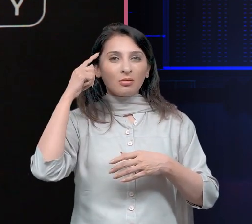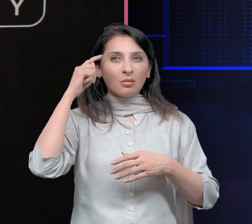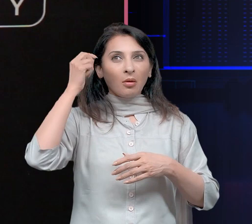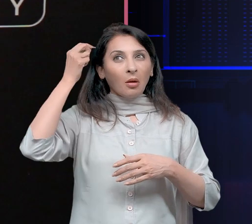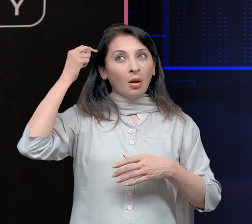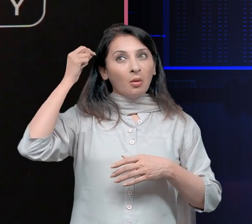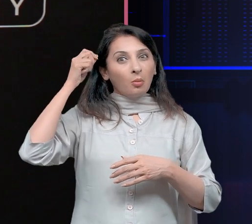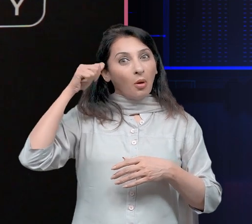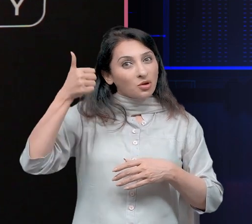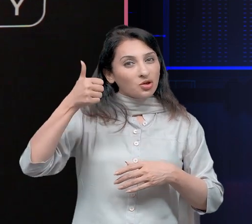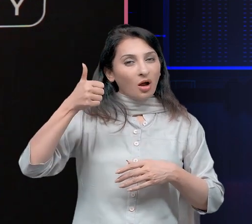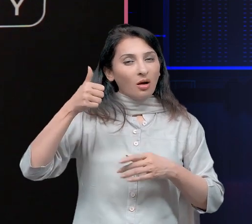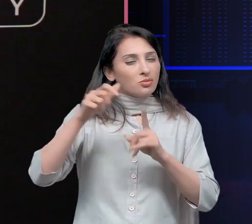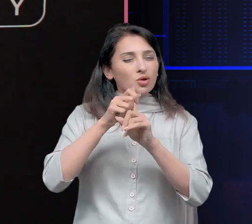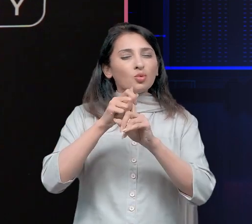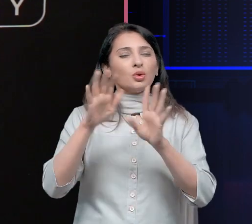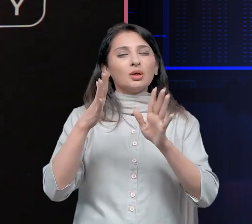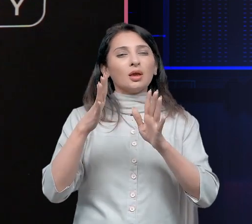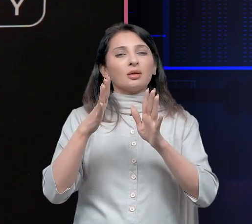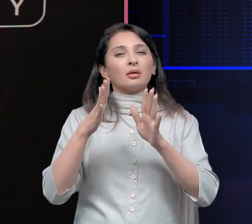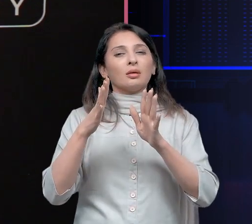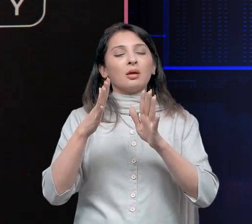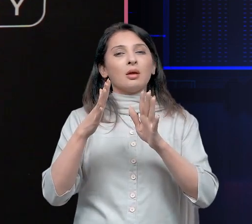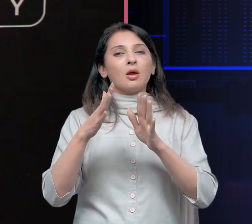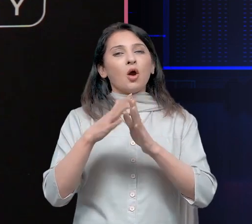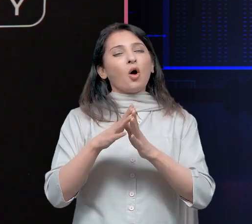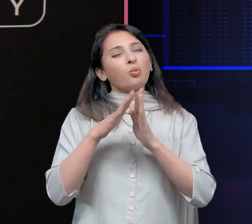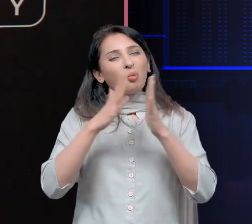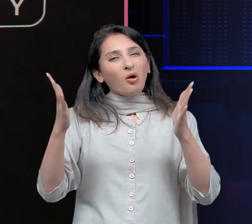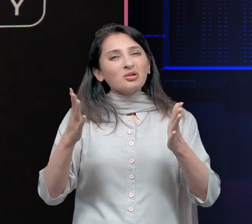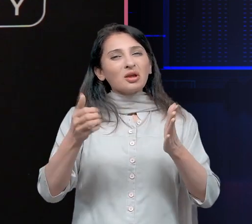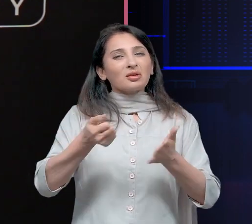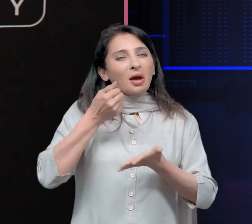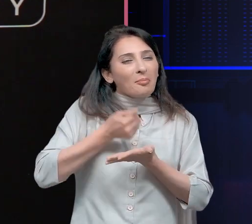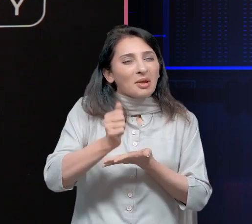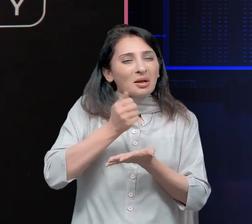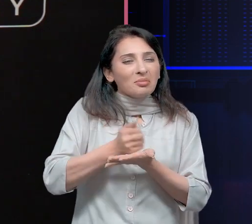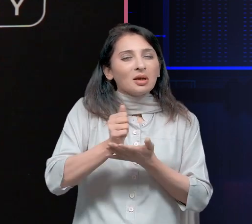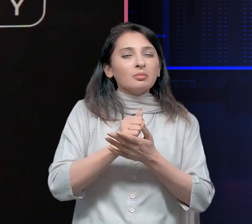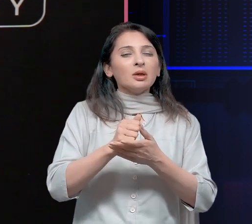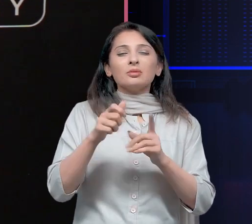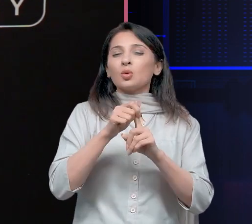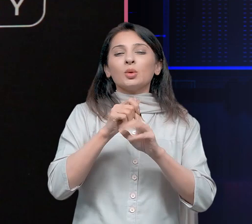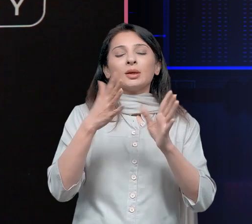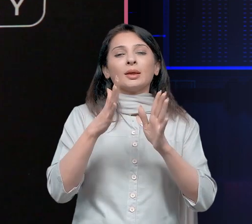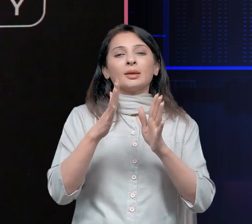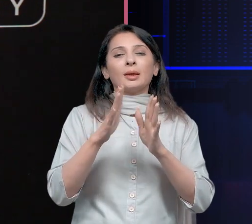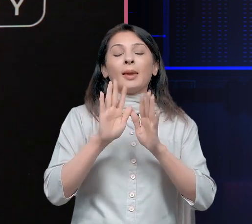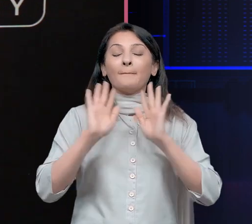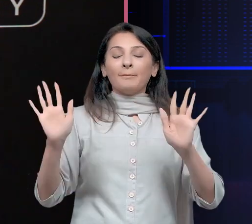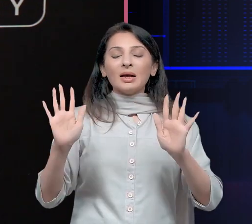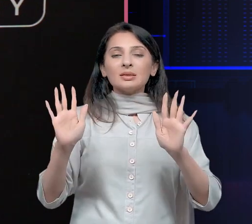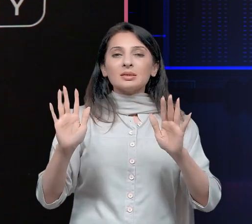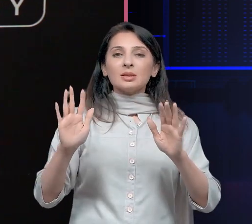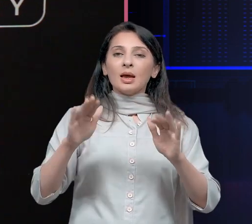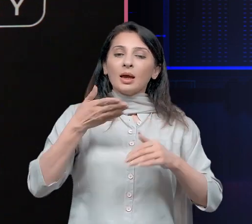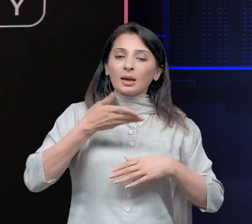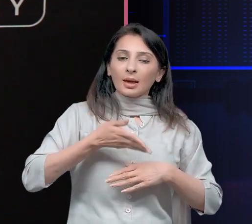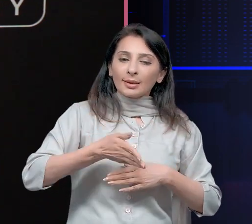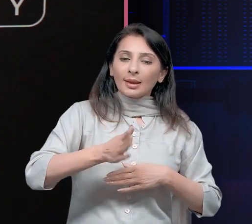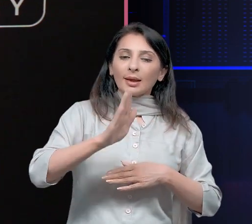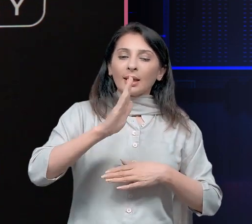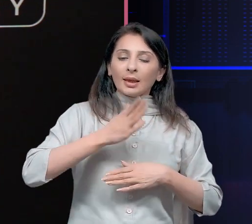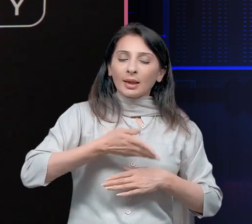لگے رہیں گے کسی چیز کے پیچھے تو کچھ بھی ممکن ہے. جب میں 3 بچوں کے ساتھ اینڈ اے ویری بزی